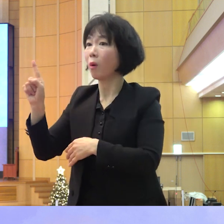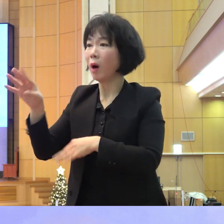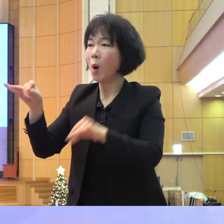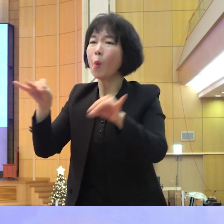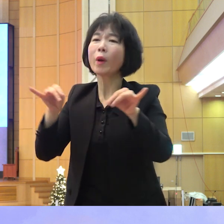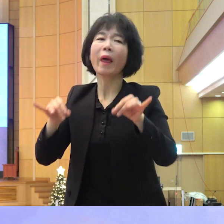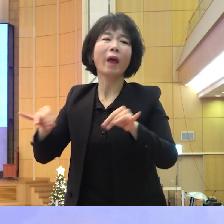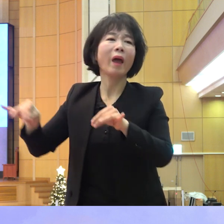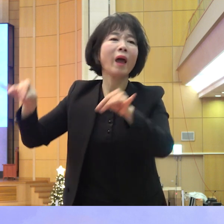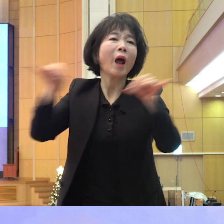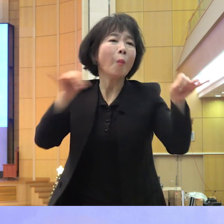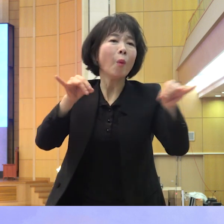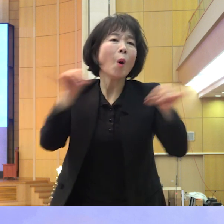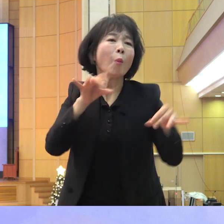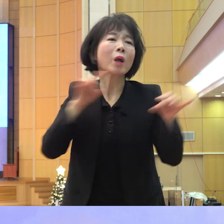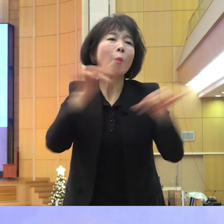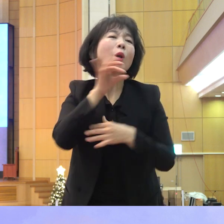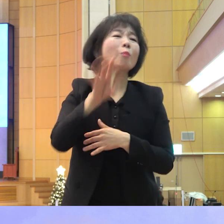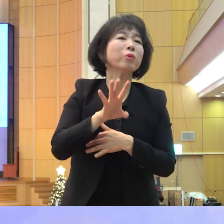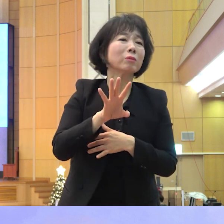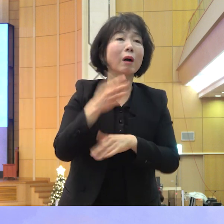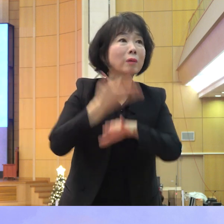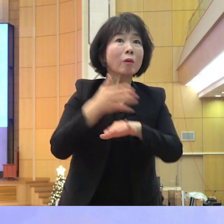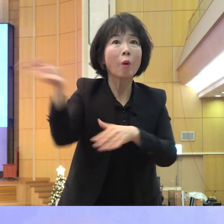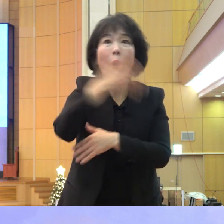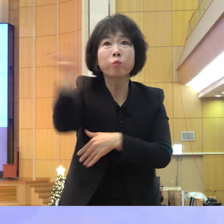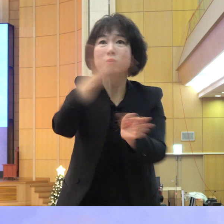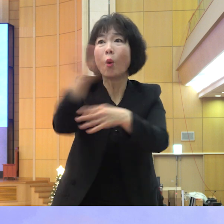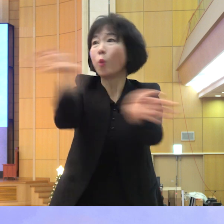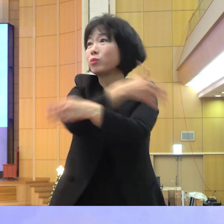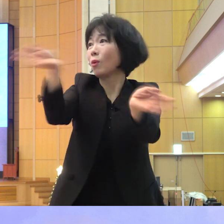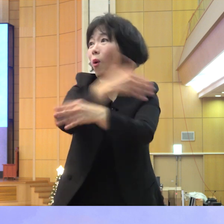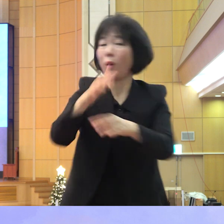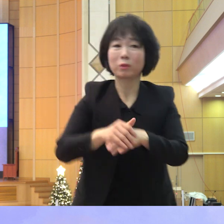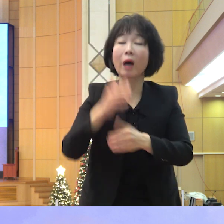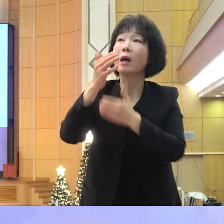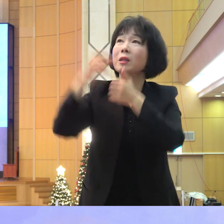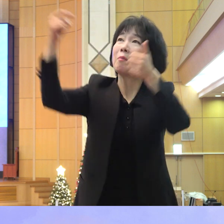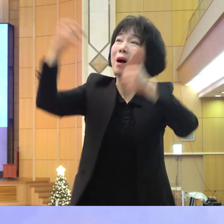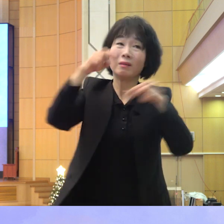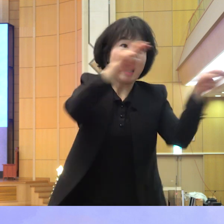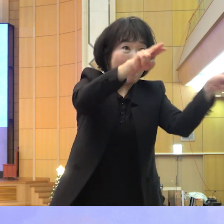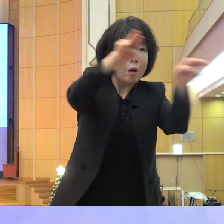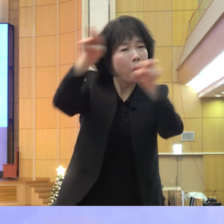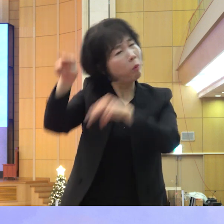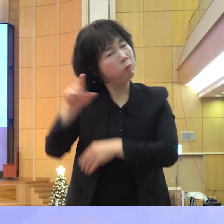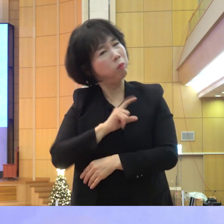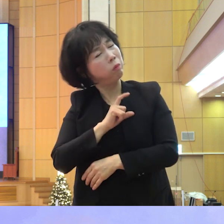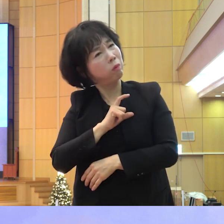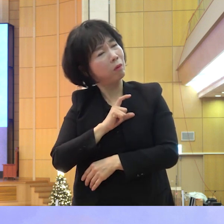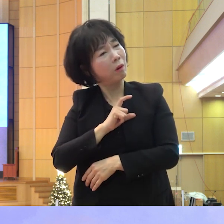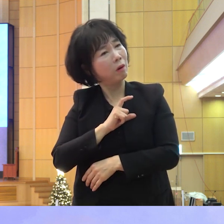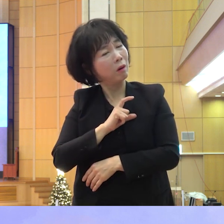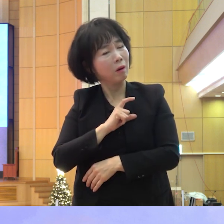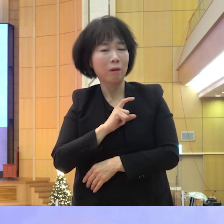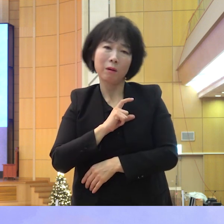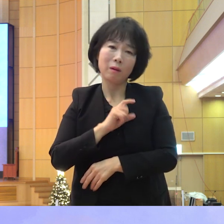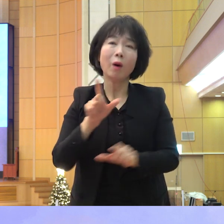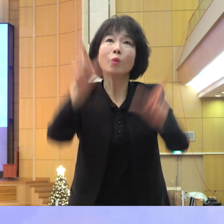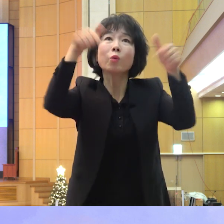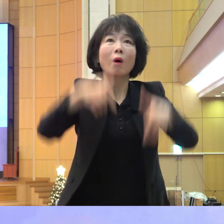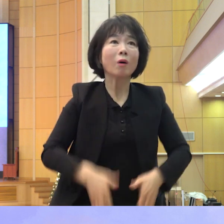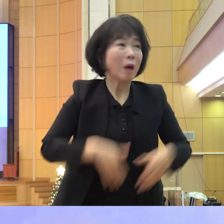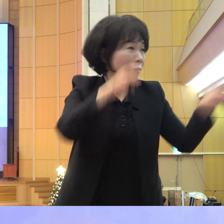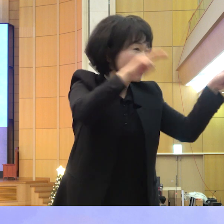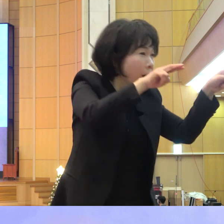사막이니까 거의 모래알만 보여. 아이고 하나님, 풀 한 포기도 없는 모래알에서 농사 짓기도 힘들고 여기서